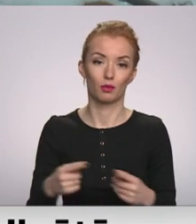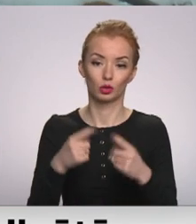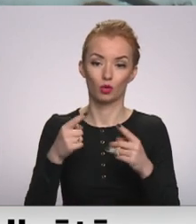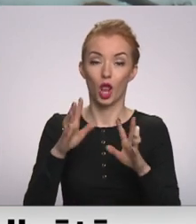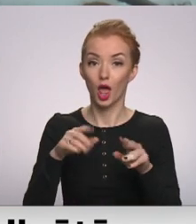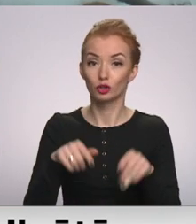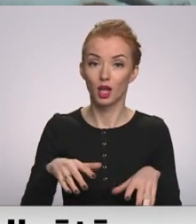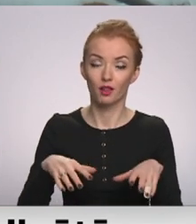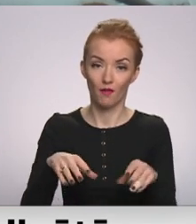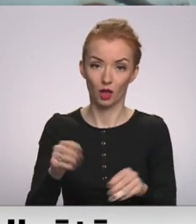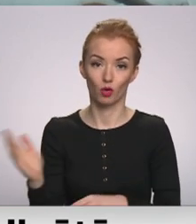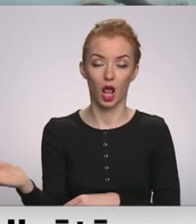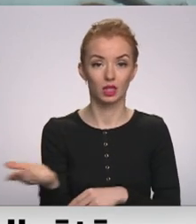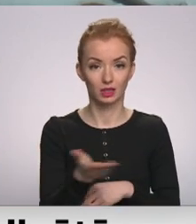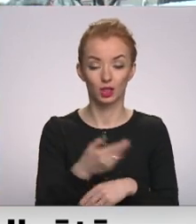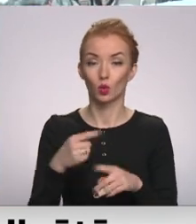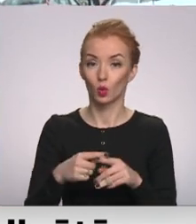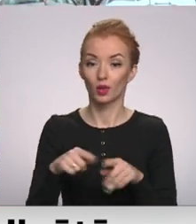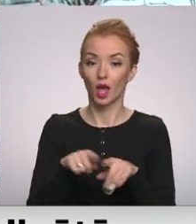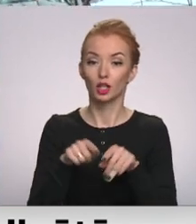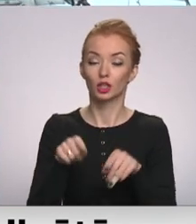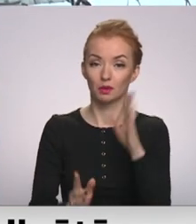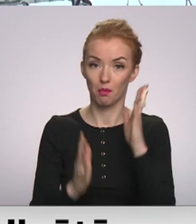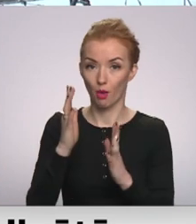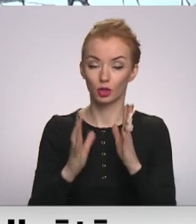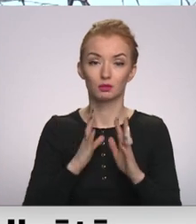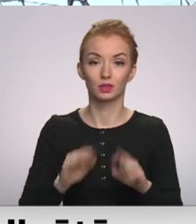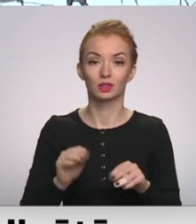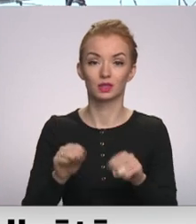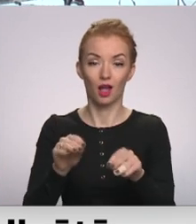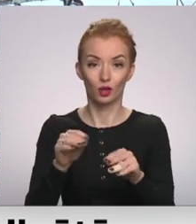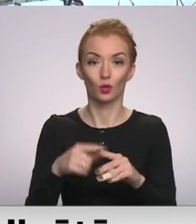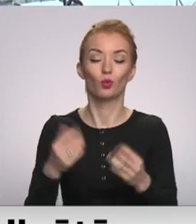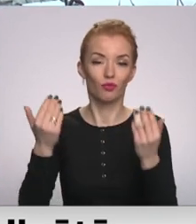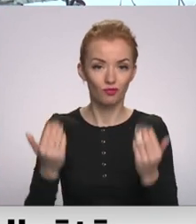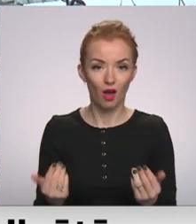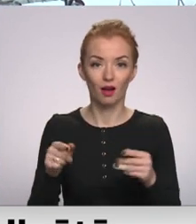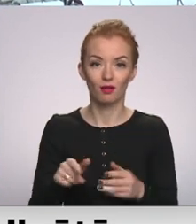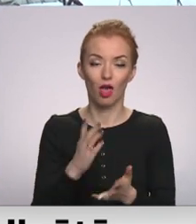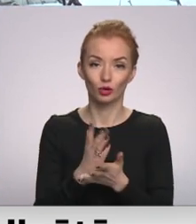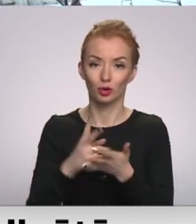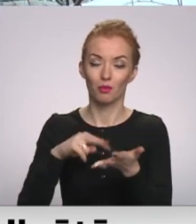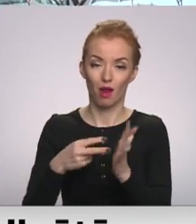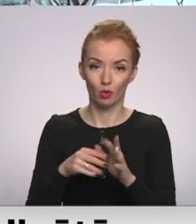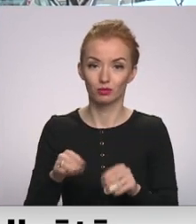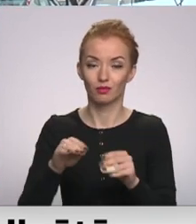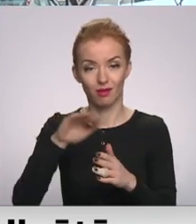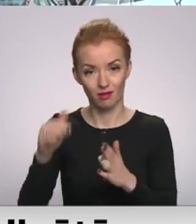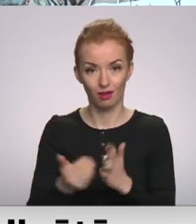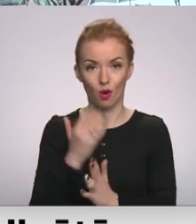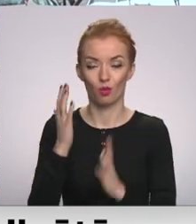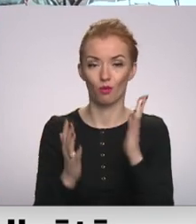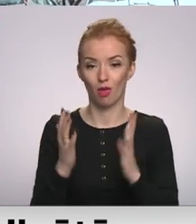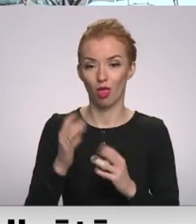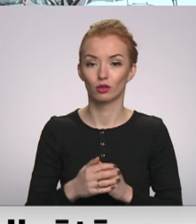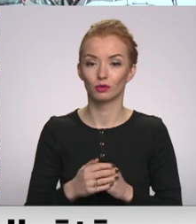šeit veiktu kailu cirti. Visticamāk, arī šis mežs bija stādīts, un arī tagad šeit esot plānots iestādīt jaunu mežu.